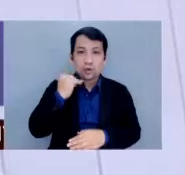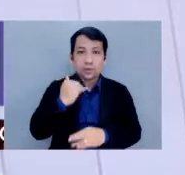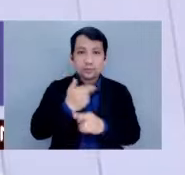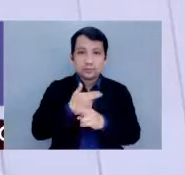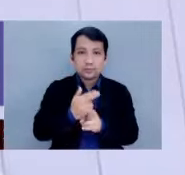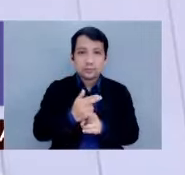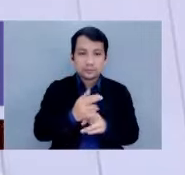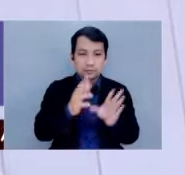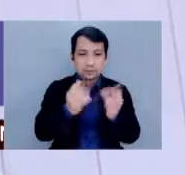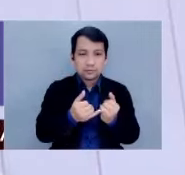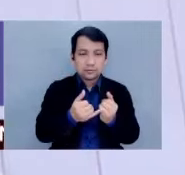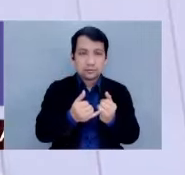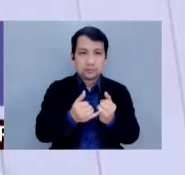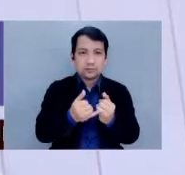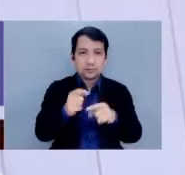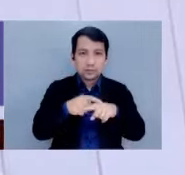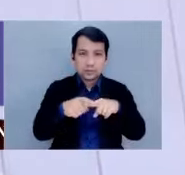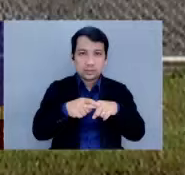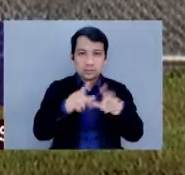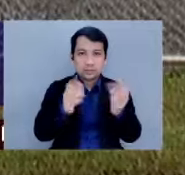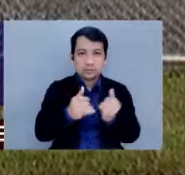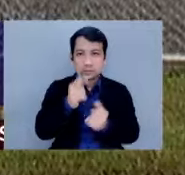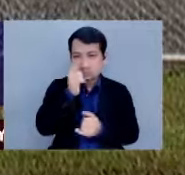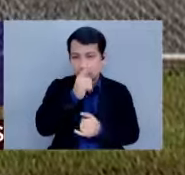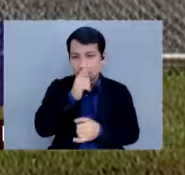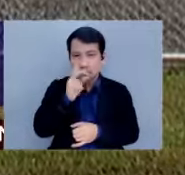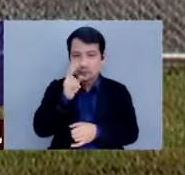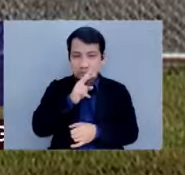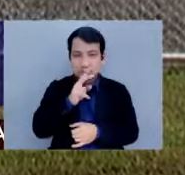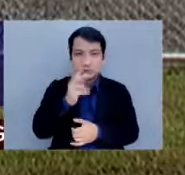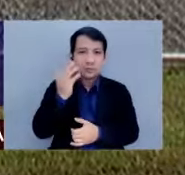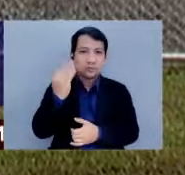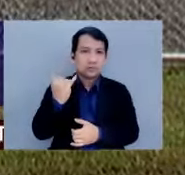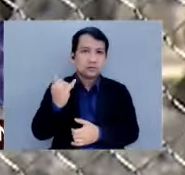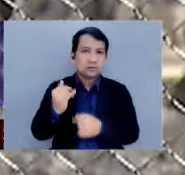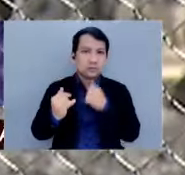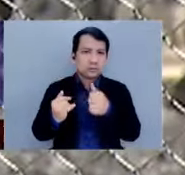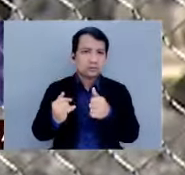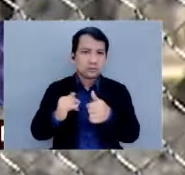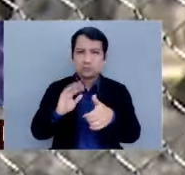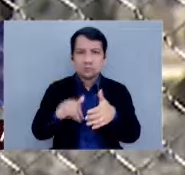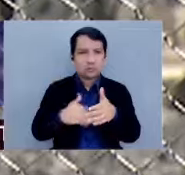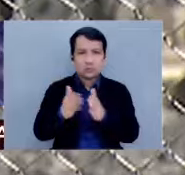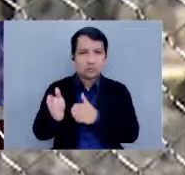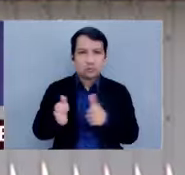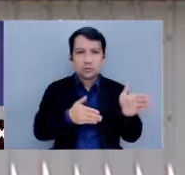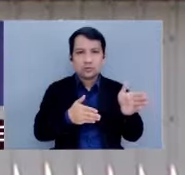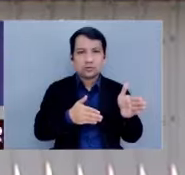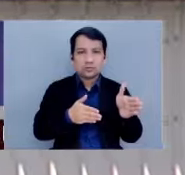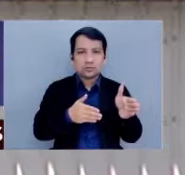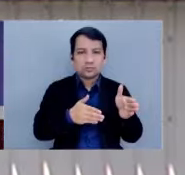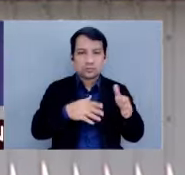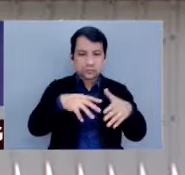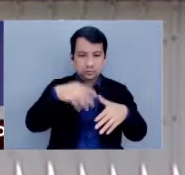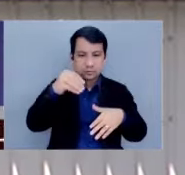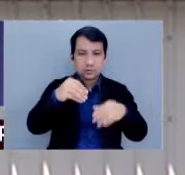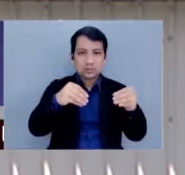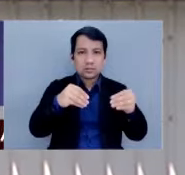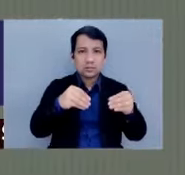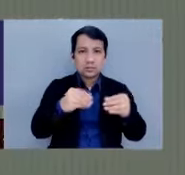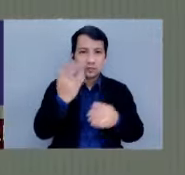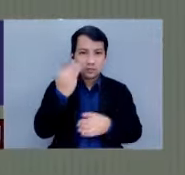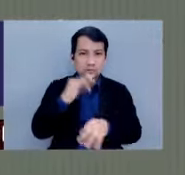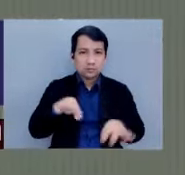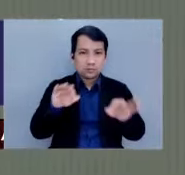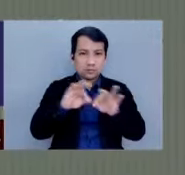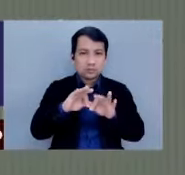mga power plant sa Luzon at Visayas. Karamihan daw, hindi planado ang shutdown pero kinailangan dahil sa